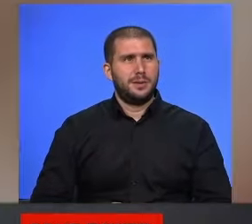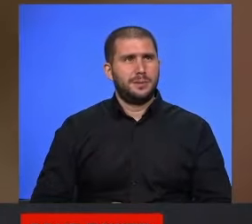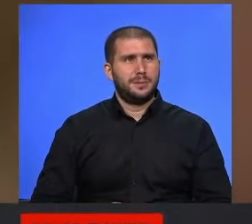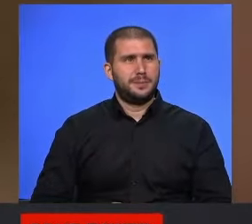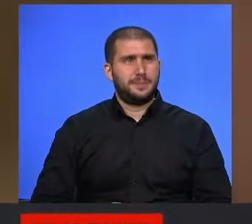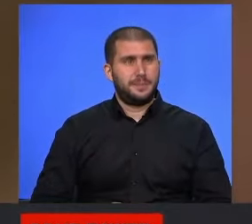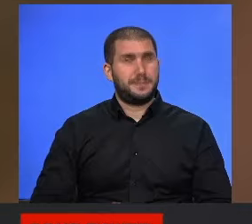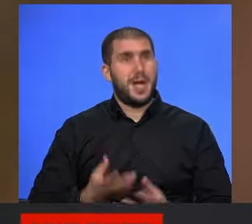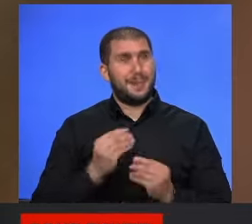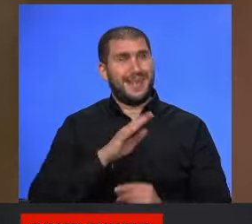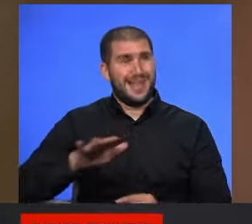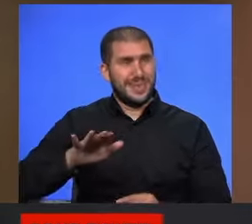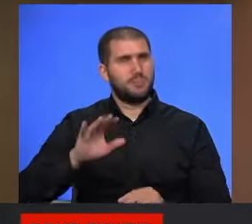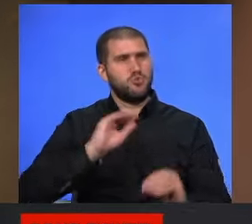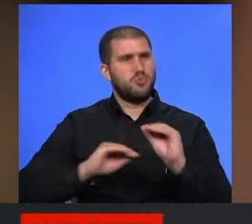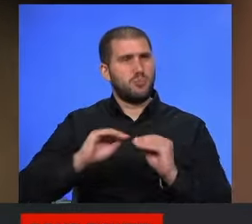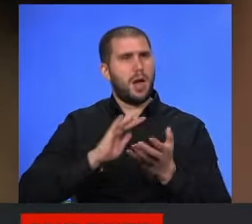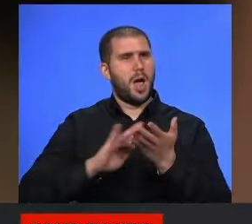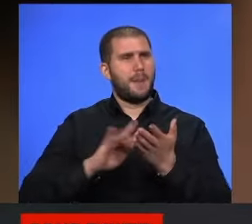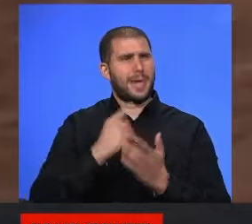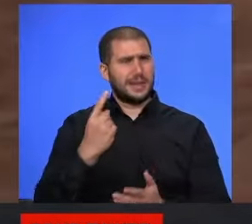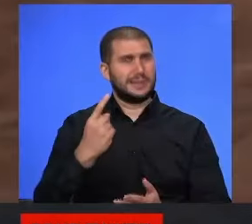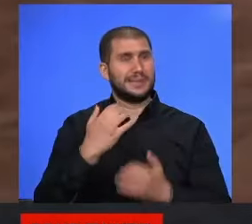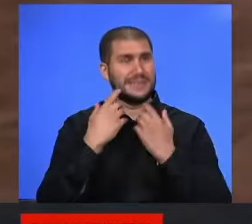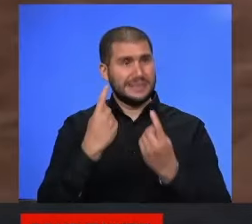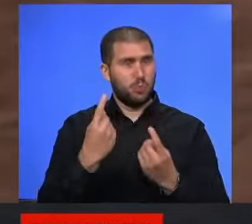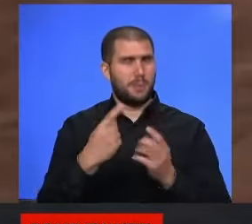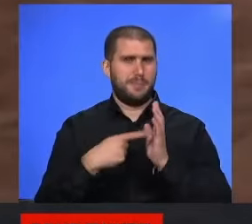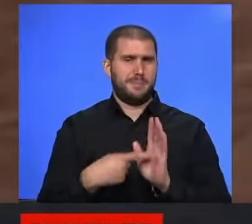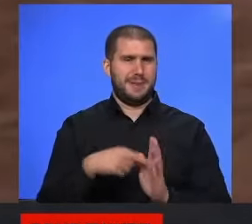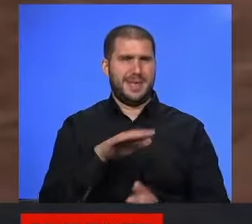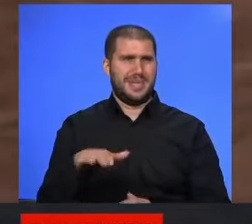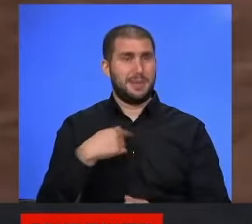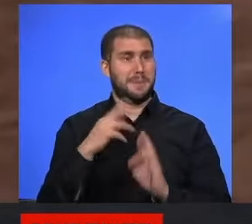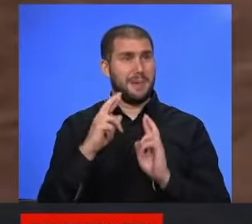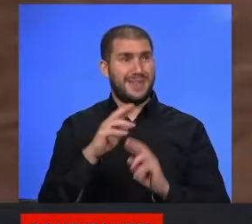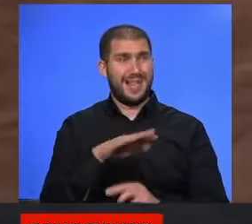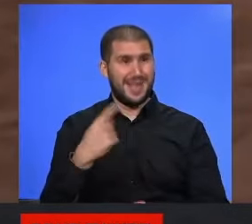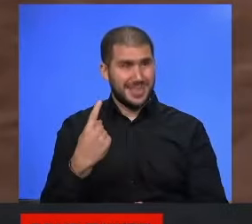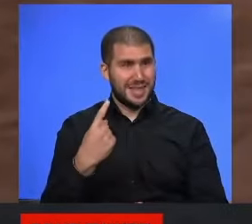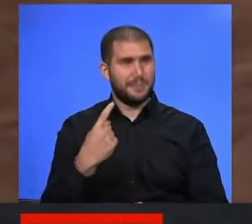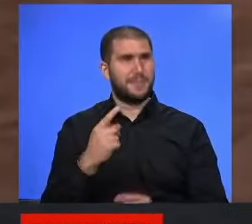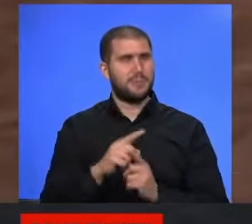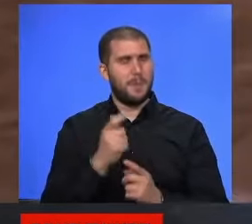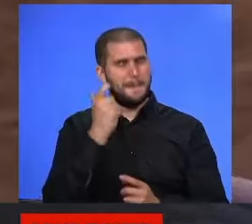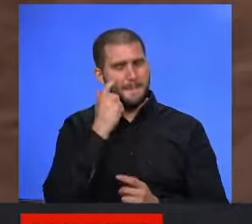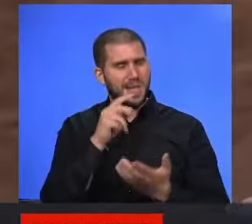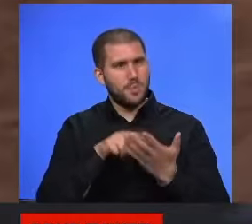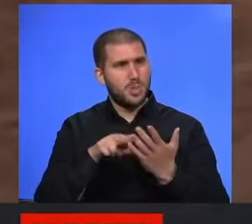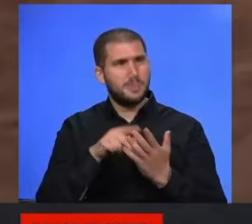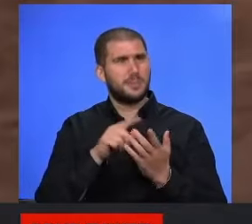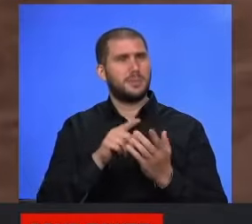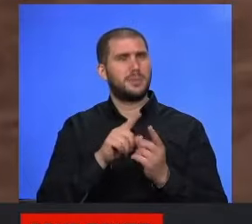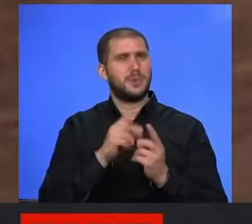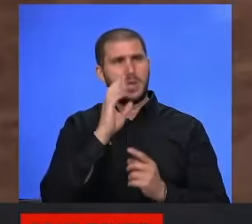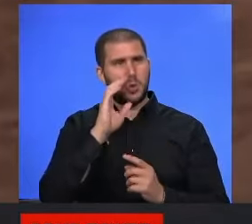There are a lot of kids who are on that app, so these stories are about kids. So I hope that these kids open their phones, scroll past this video,